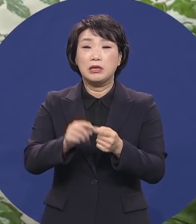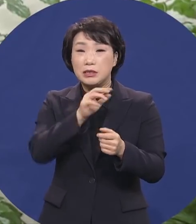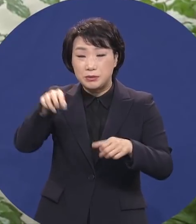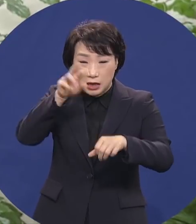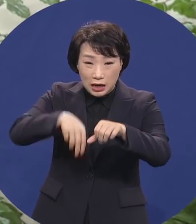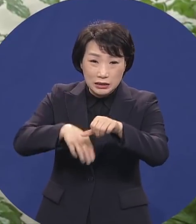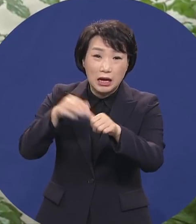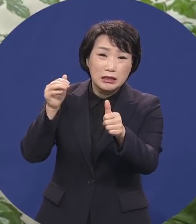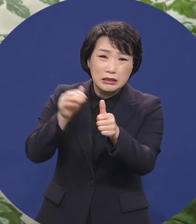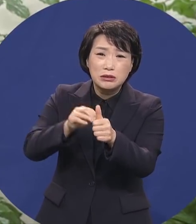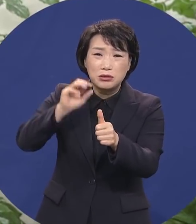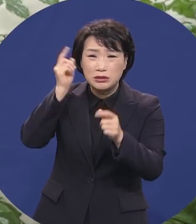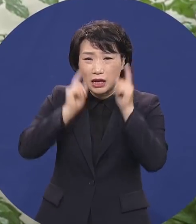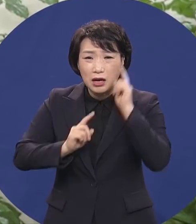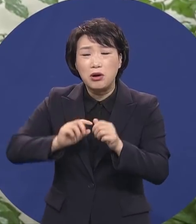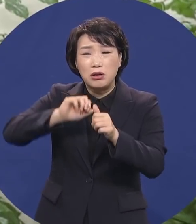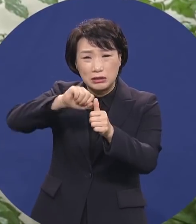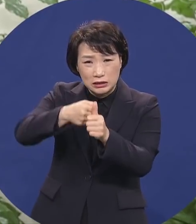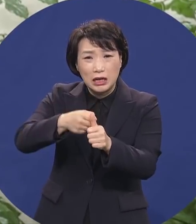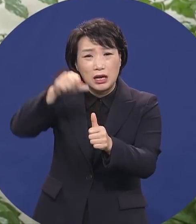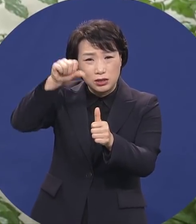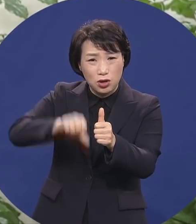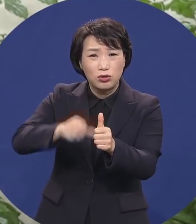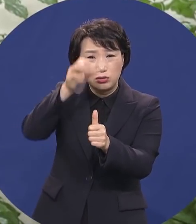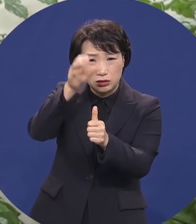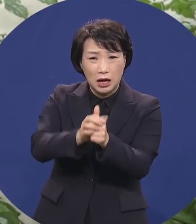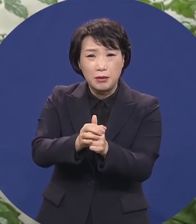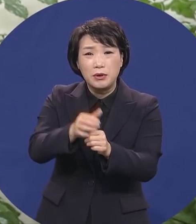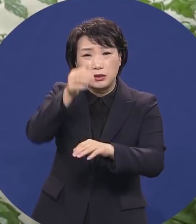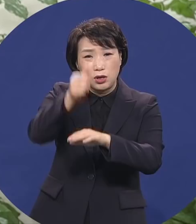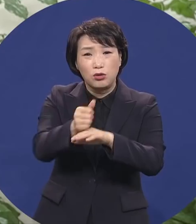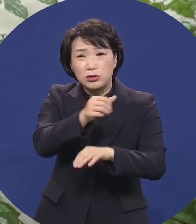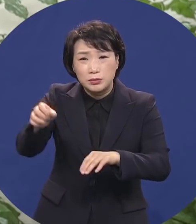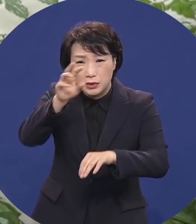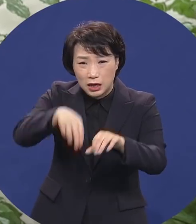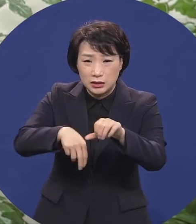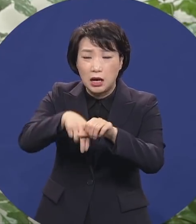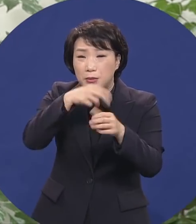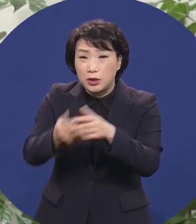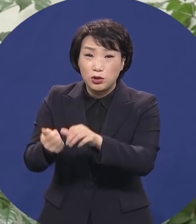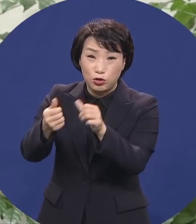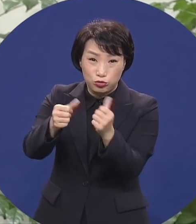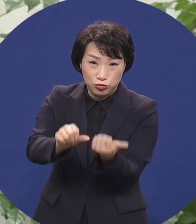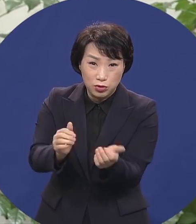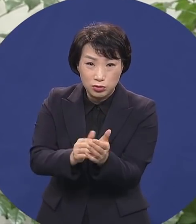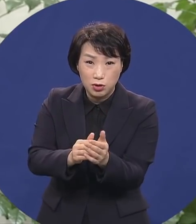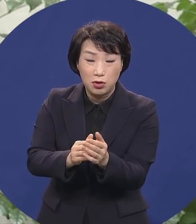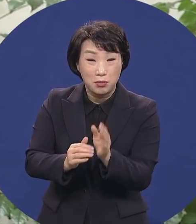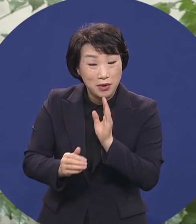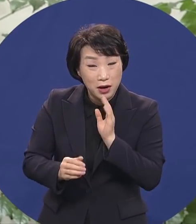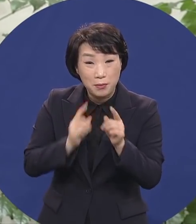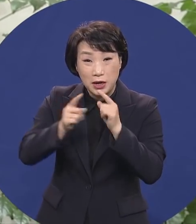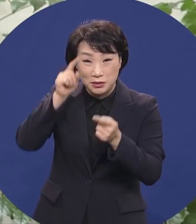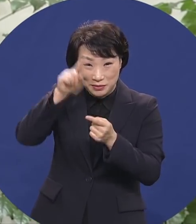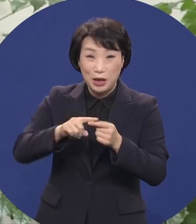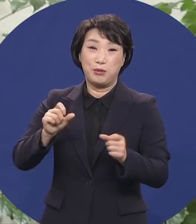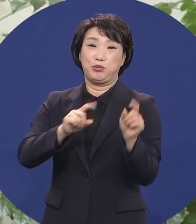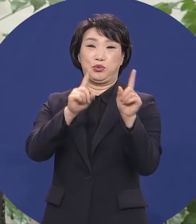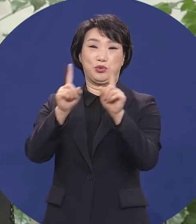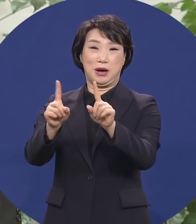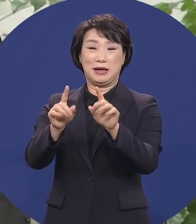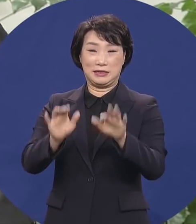찔리고 상하고 징계받고 저주받고 십자가에 달려 피 쏟아 죽으시고 말씀대로